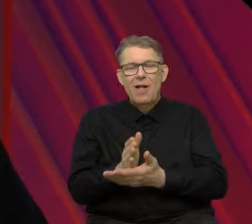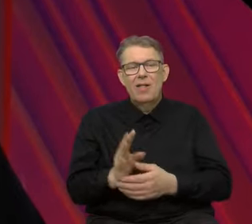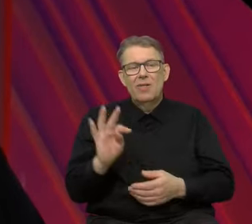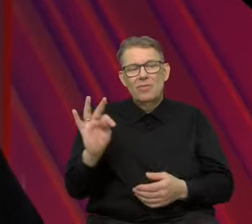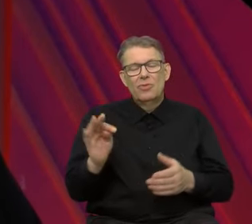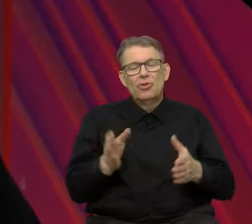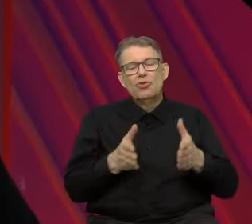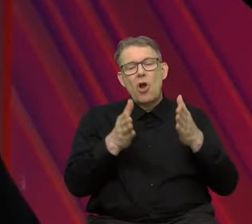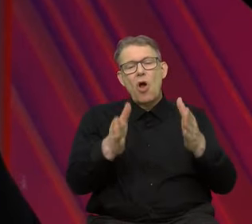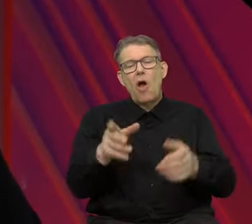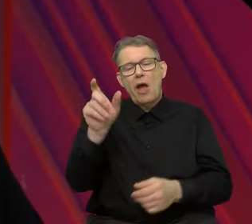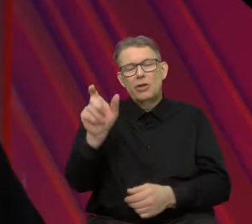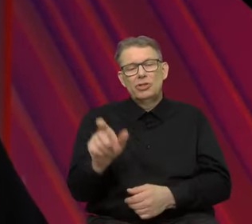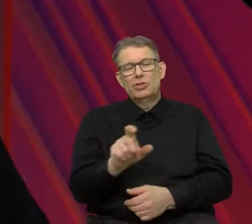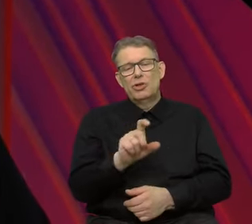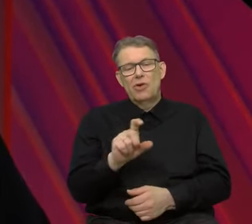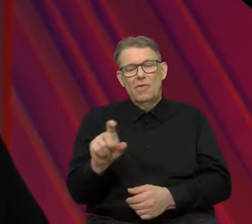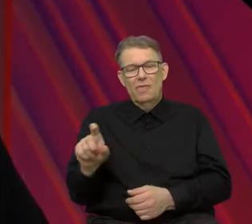drodze krzyżowej,